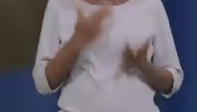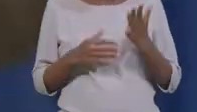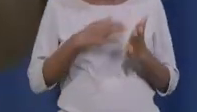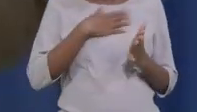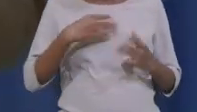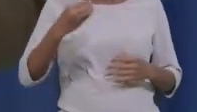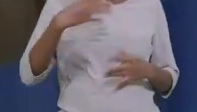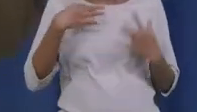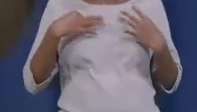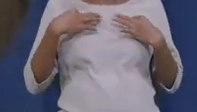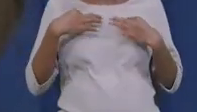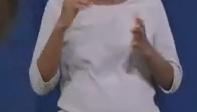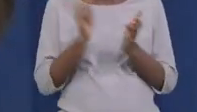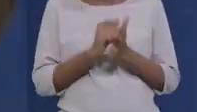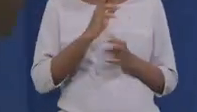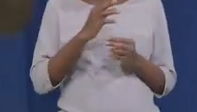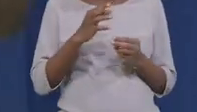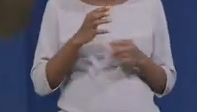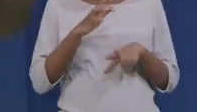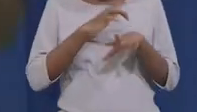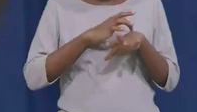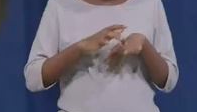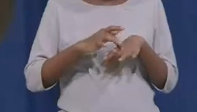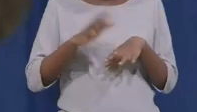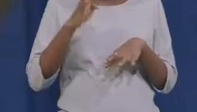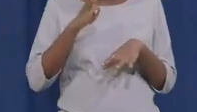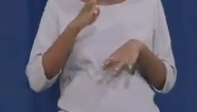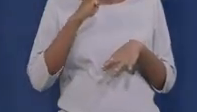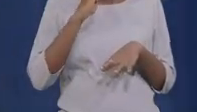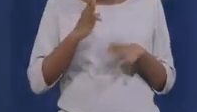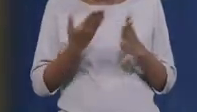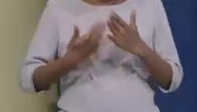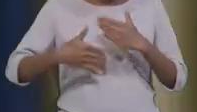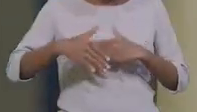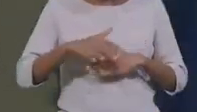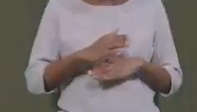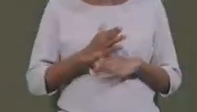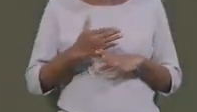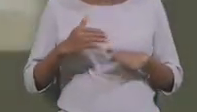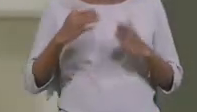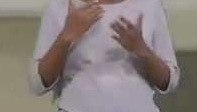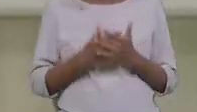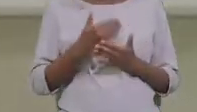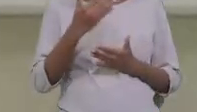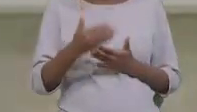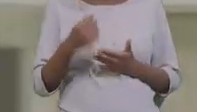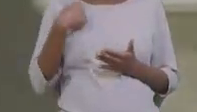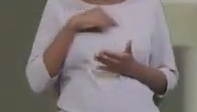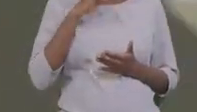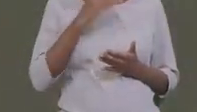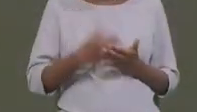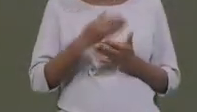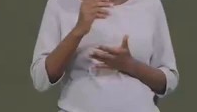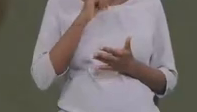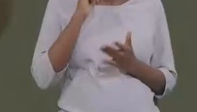feu. Et des vêtements blancs, afin que votre nudité soit cachée, achetée.